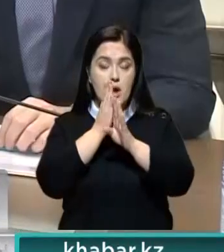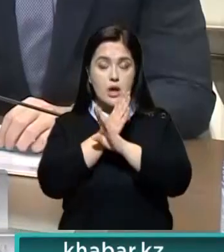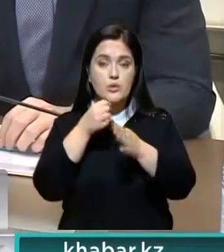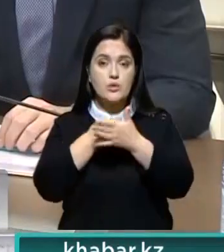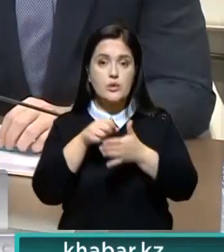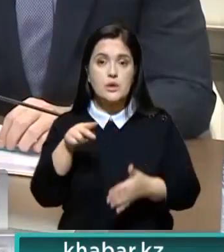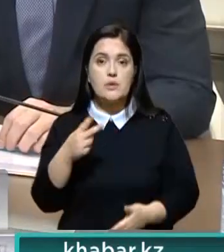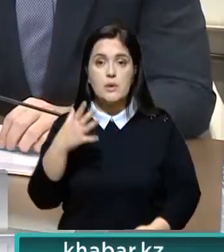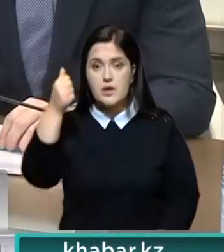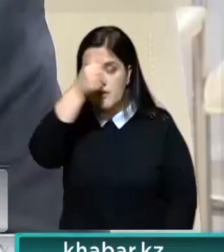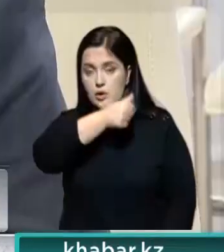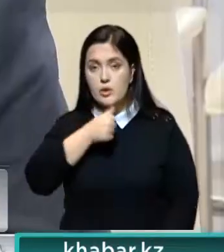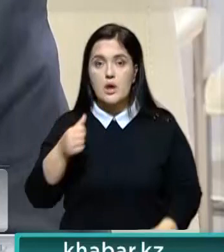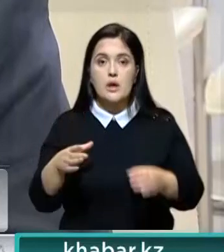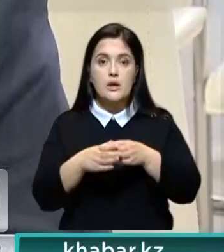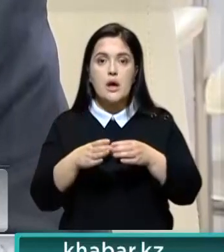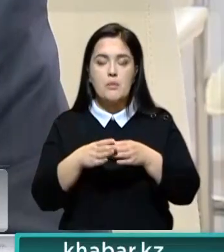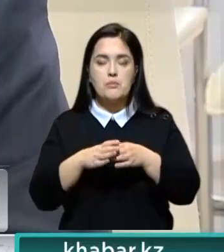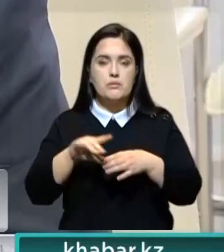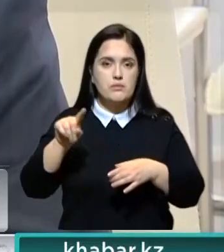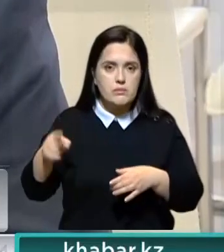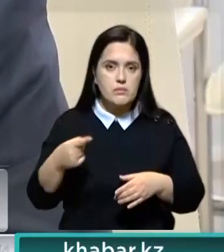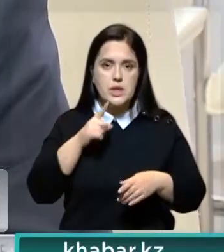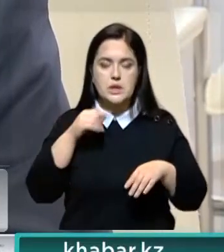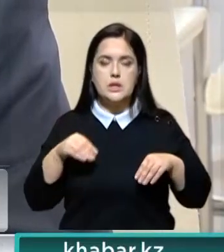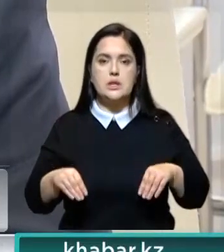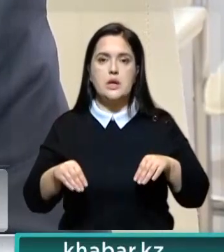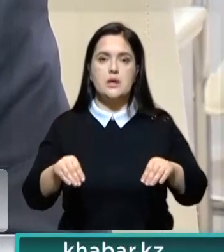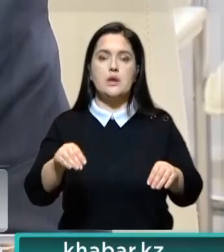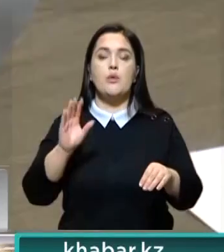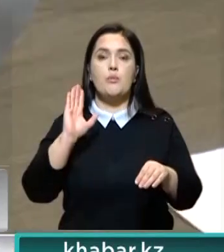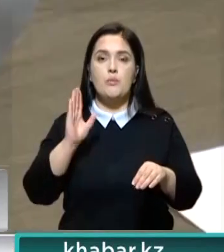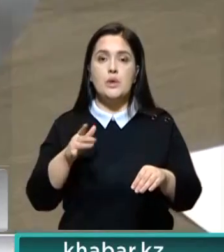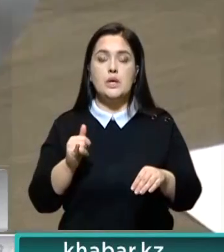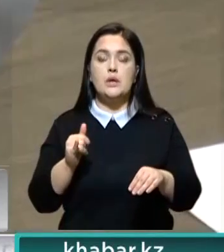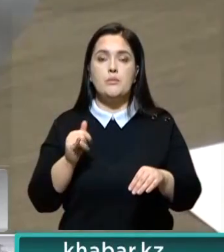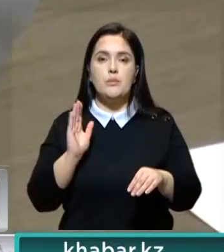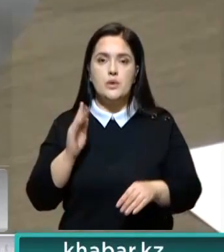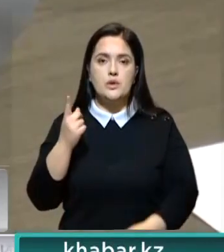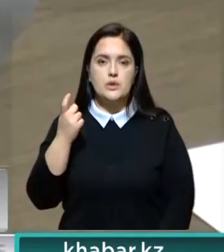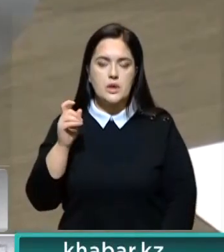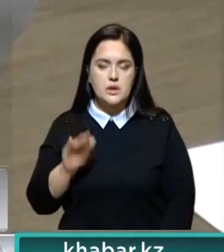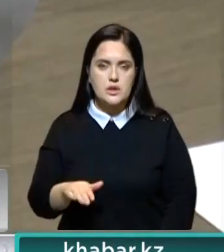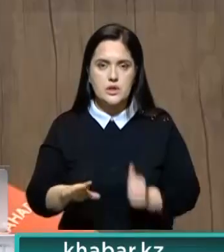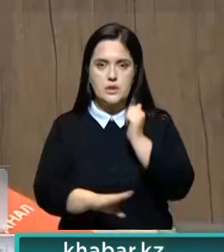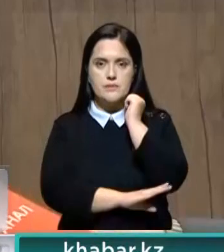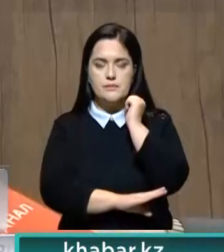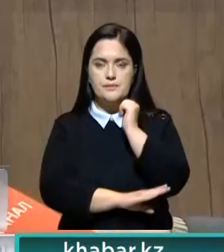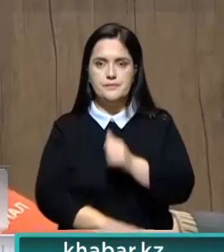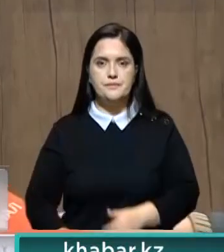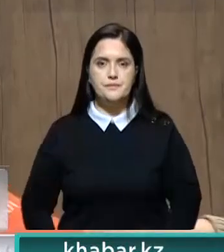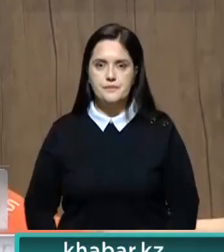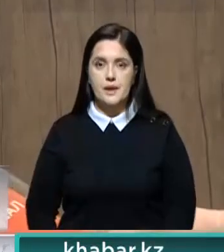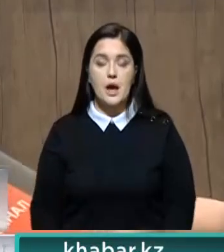до 2025 года компания обязуется озеленить санитарно-защитную зону и высадить не менее 100 тысяч саженцев. Именно